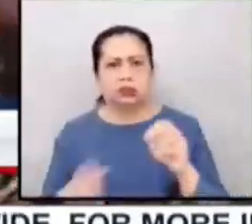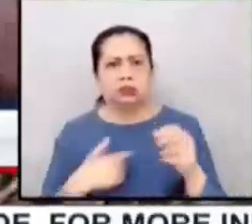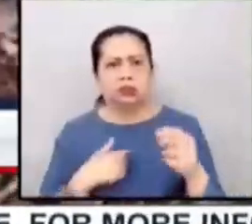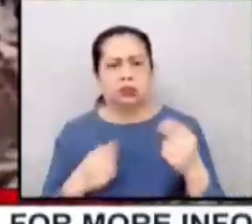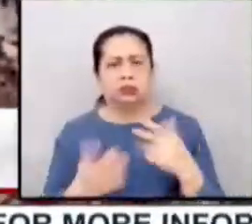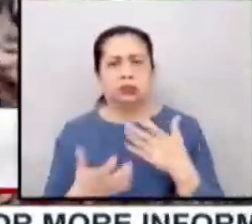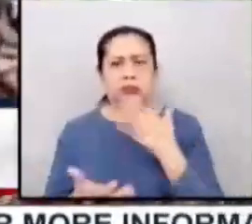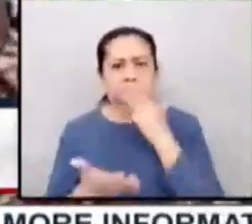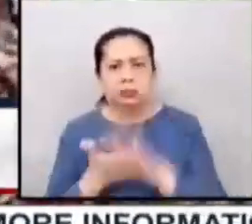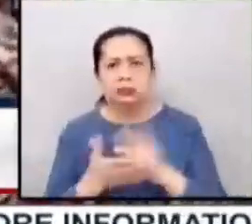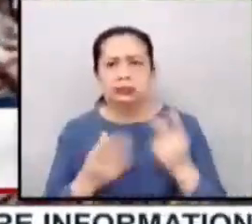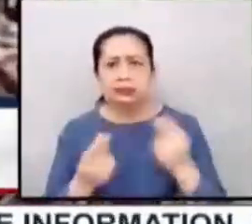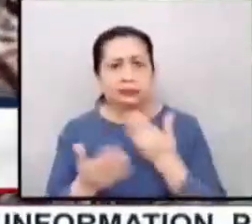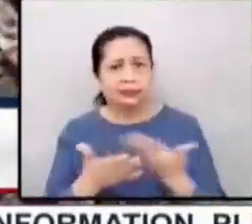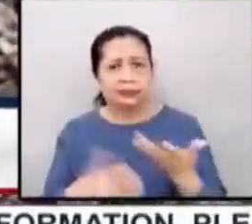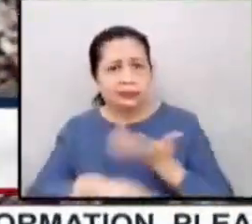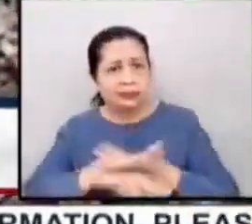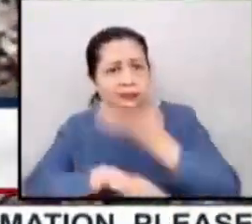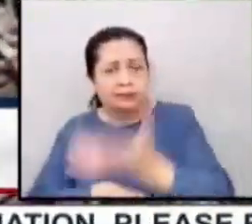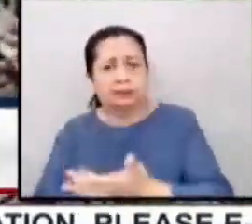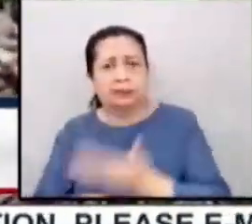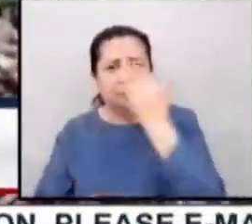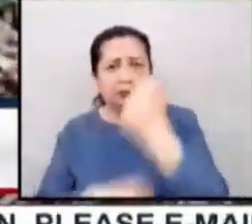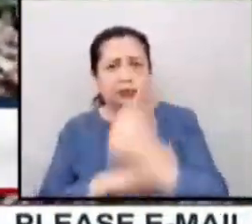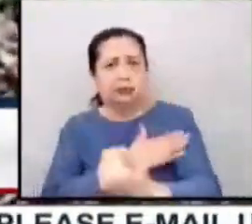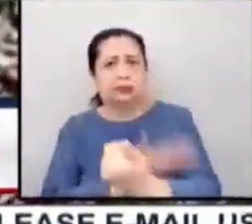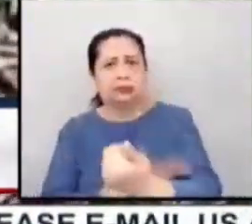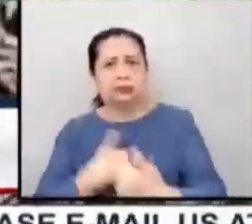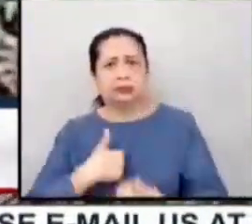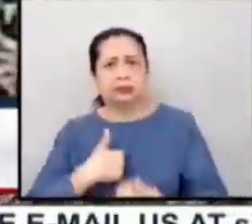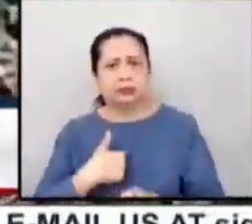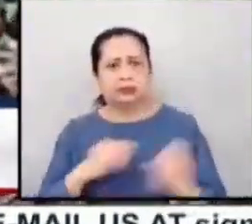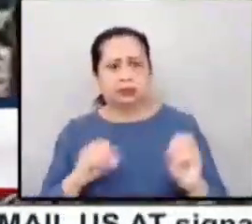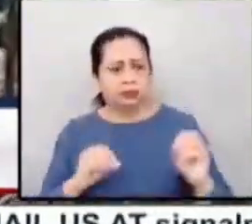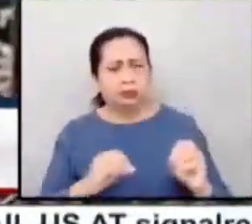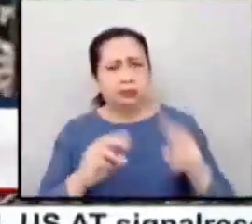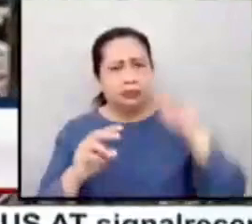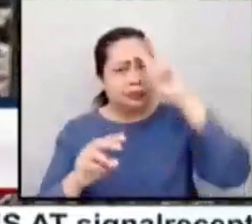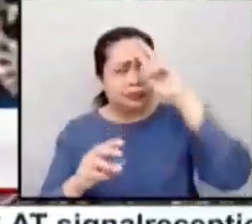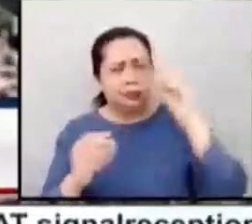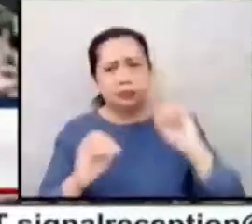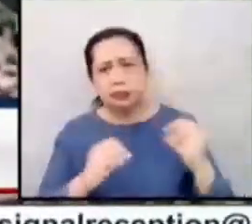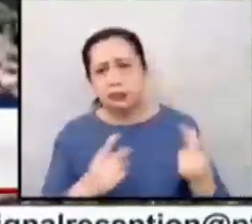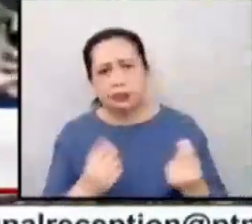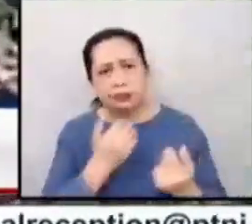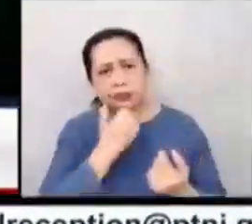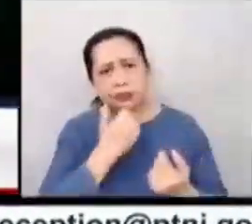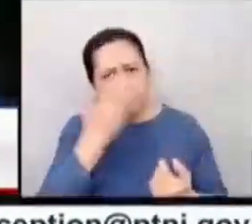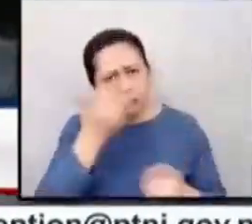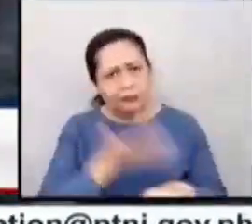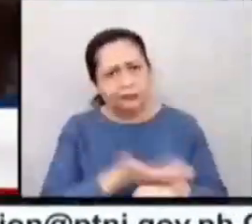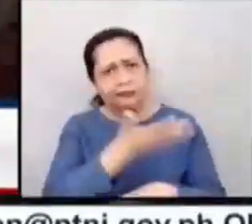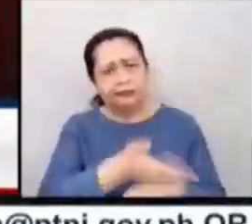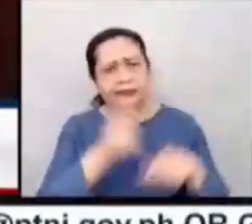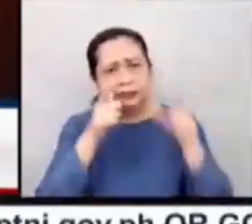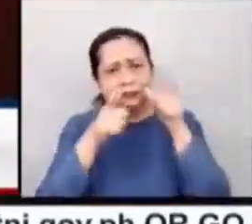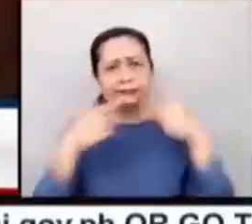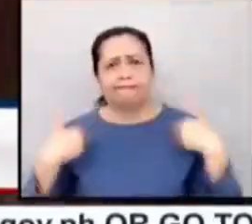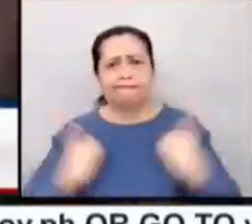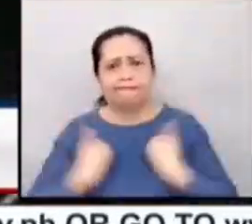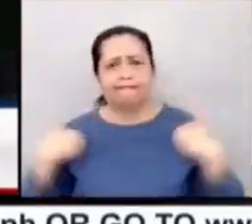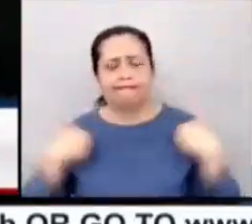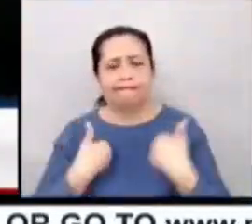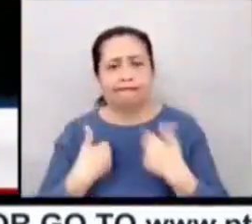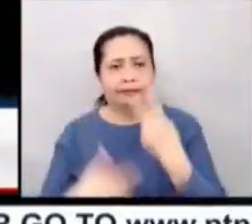inyo. Bakit po yung anak ko na walang kamuang-muwang ginawa niyong parang aayop? Nakita ng mga tauhan